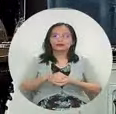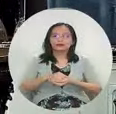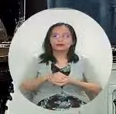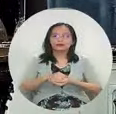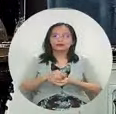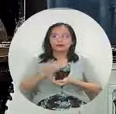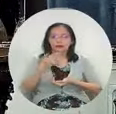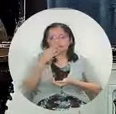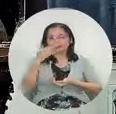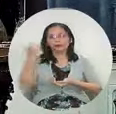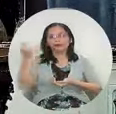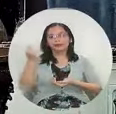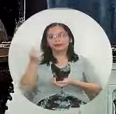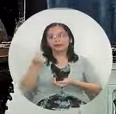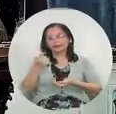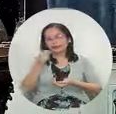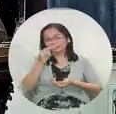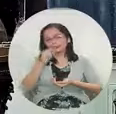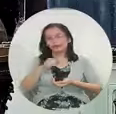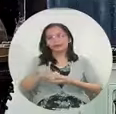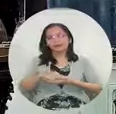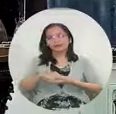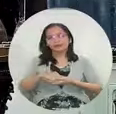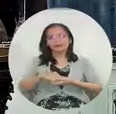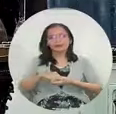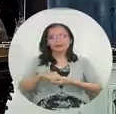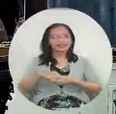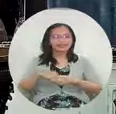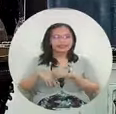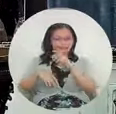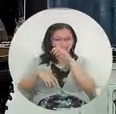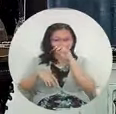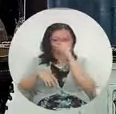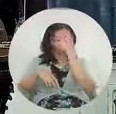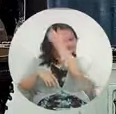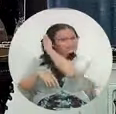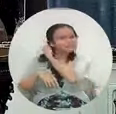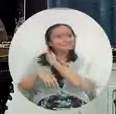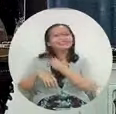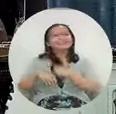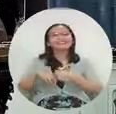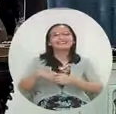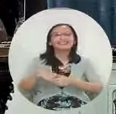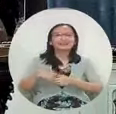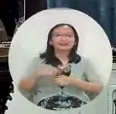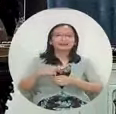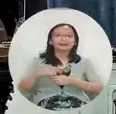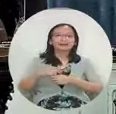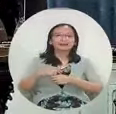mga tao nga ang naong daginoton. Madali na maluwas.